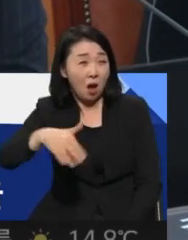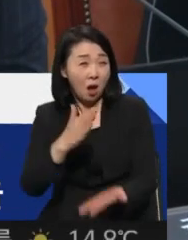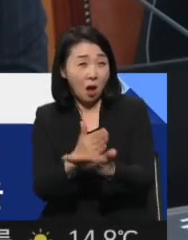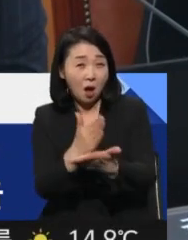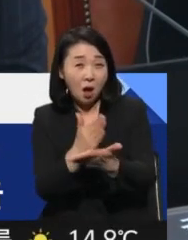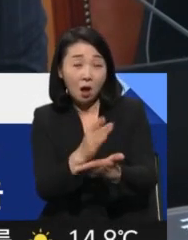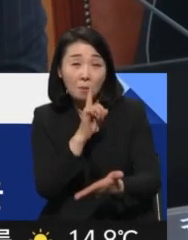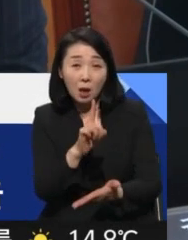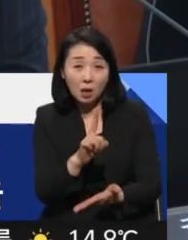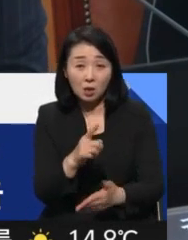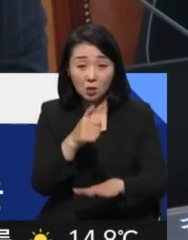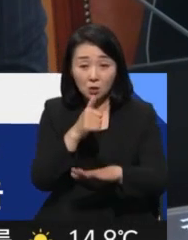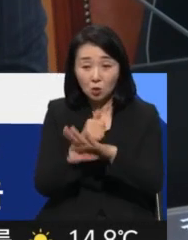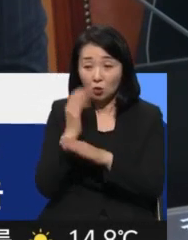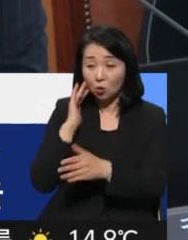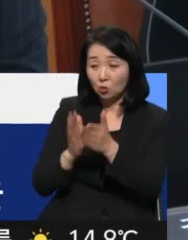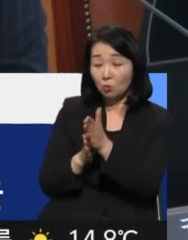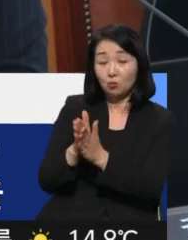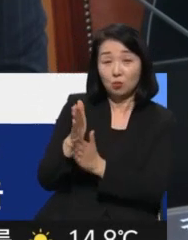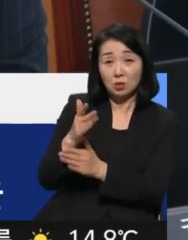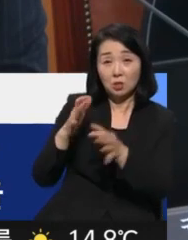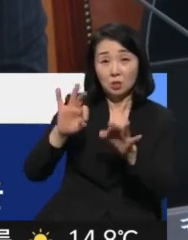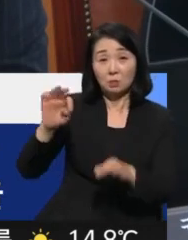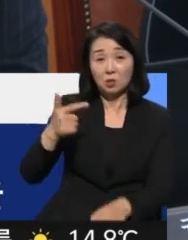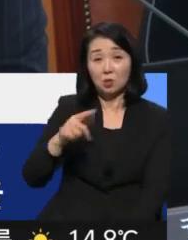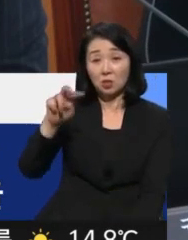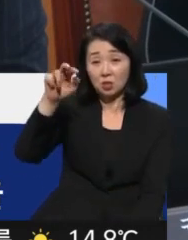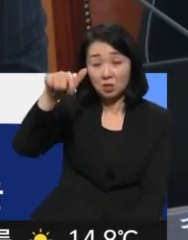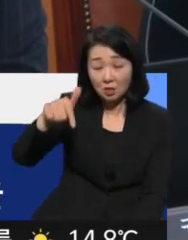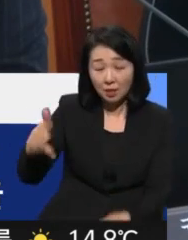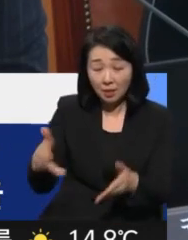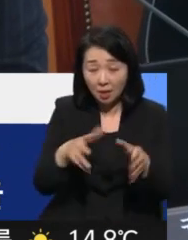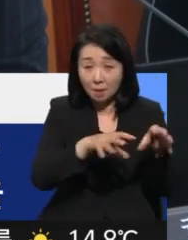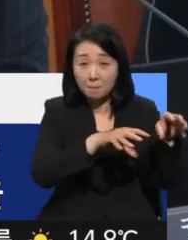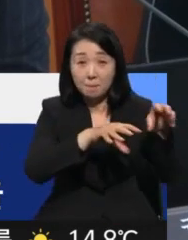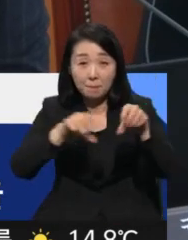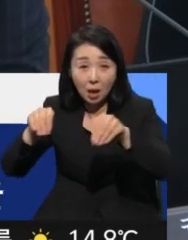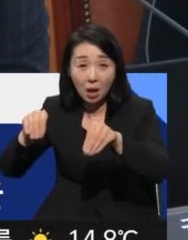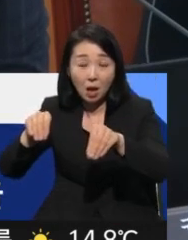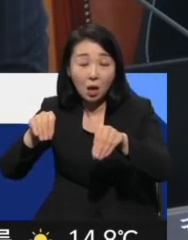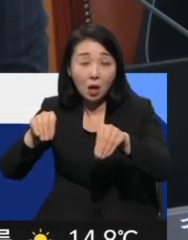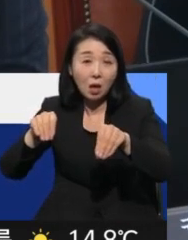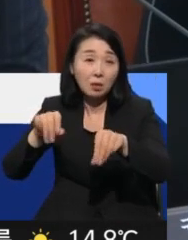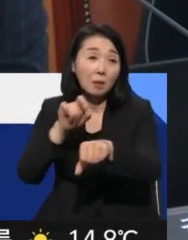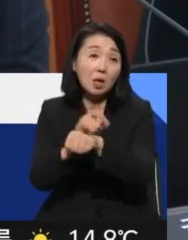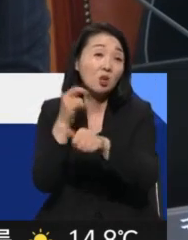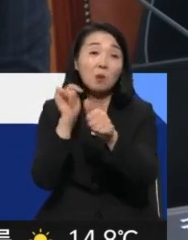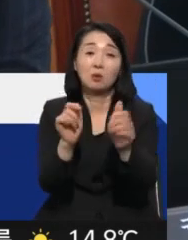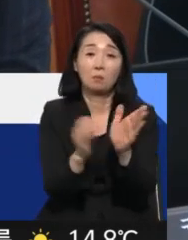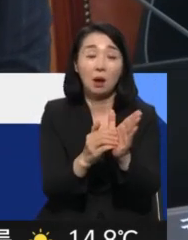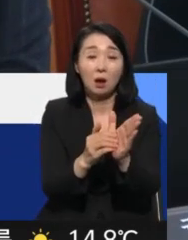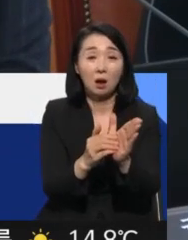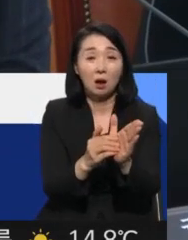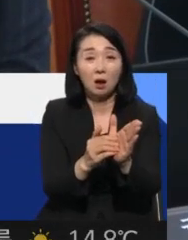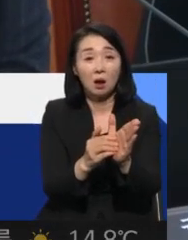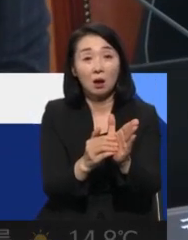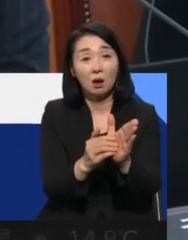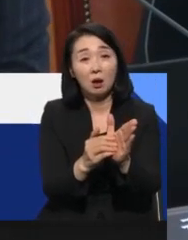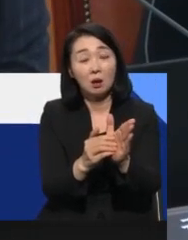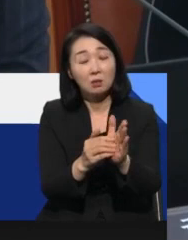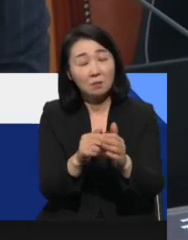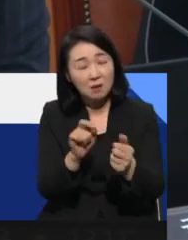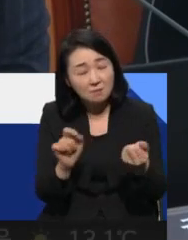의정부시장은 김근식 이송 구간의 도로 통행을 차단하는 긴급 행정 명령을 발동하기까지 했습니다. 이 정도까지 정말